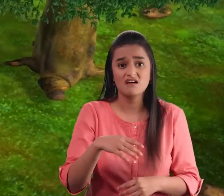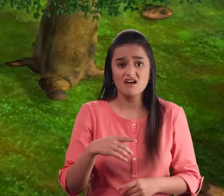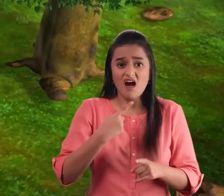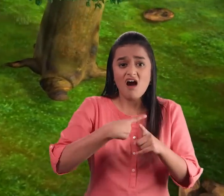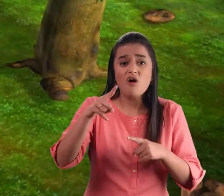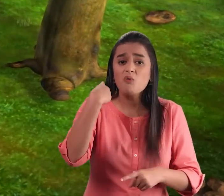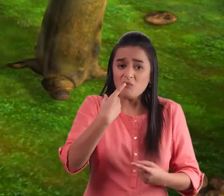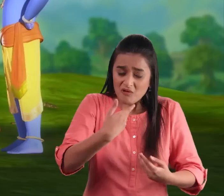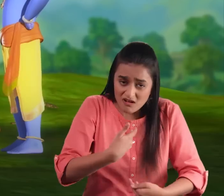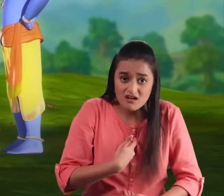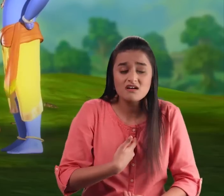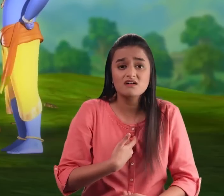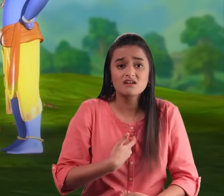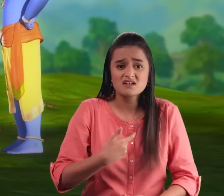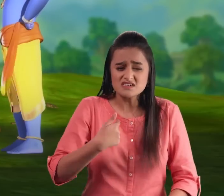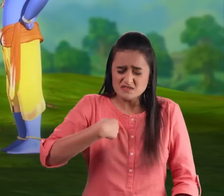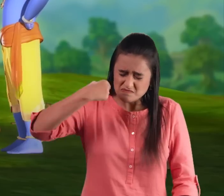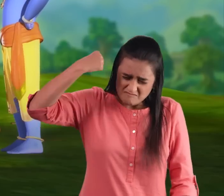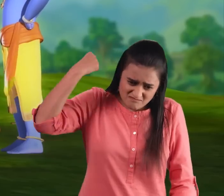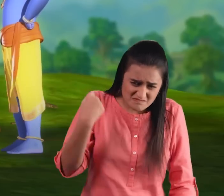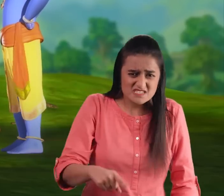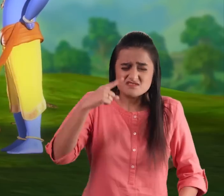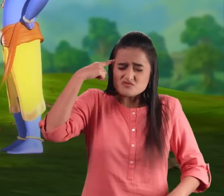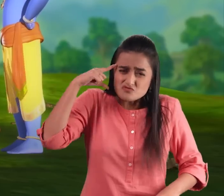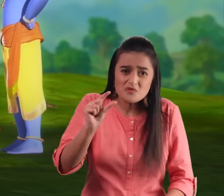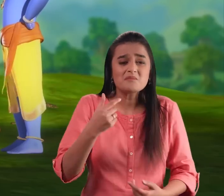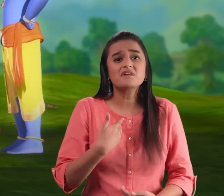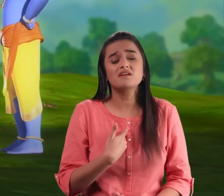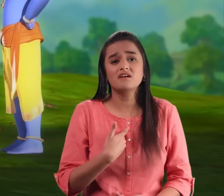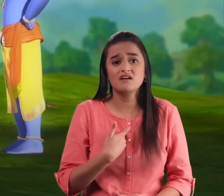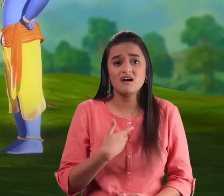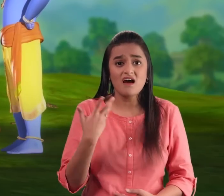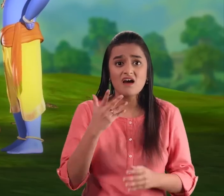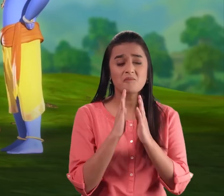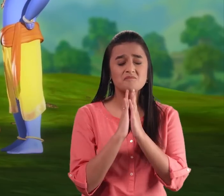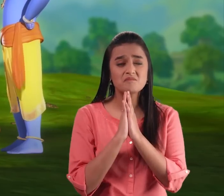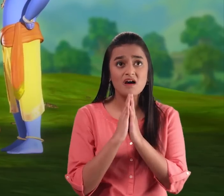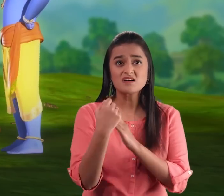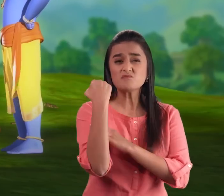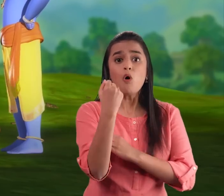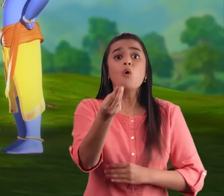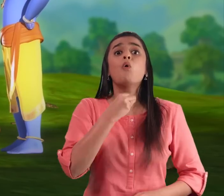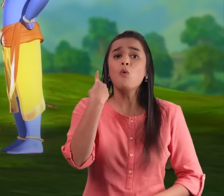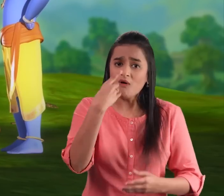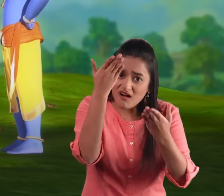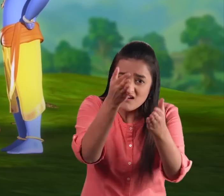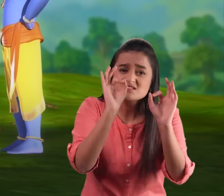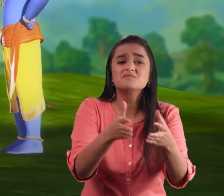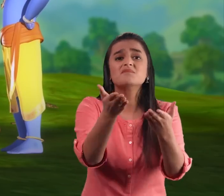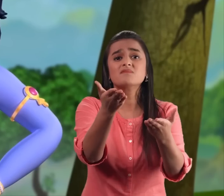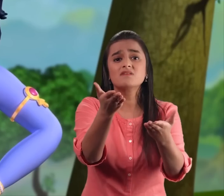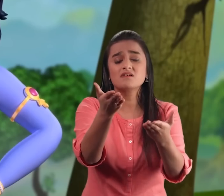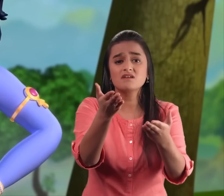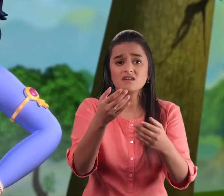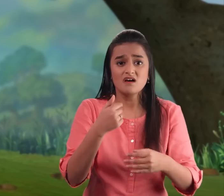कृष्ण, प्रतिकार तो मैंने किया है आपका। मैंने बहुत बड़ी मूर्खता की। भूल गया था कि मुझे शक्तियाँ आप ही से